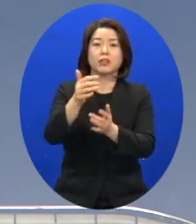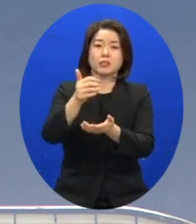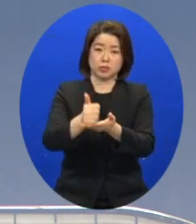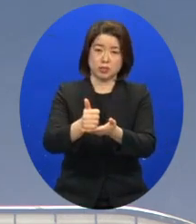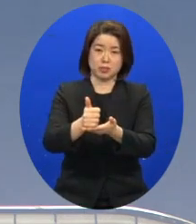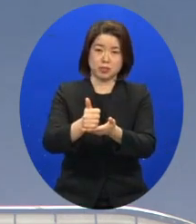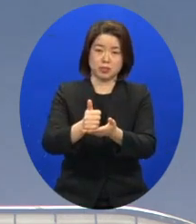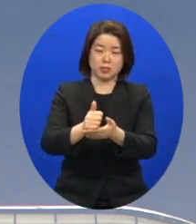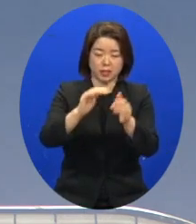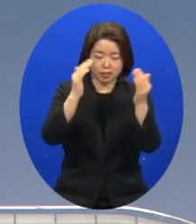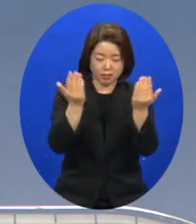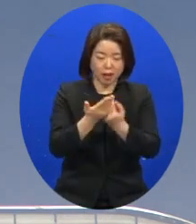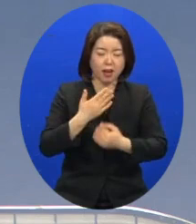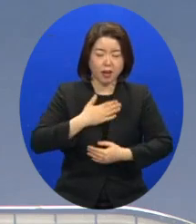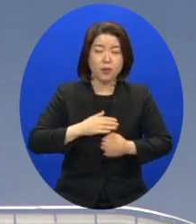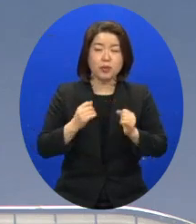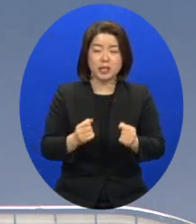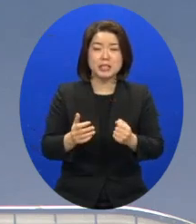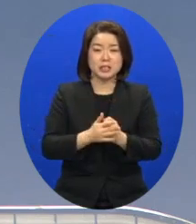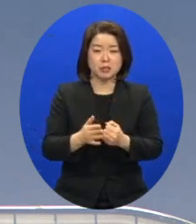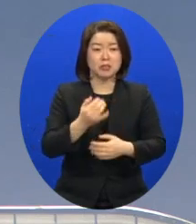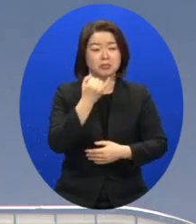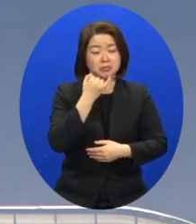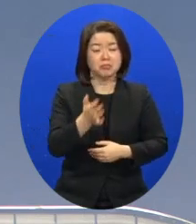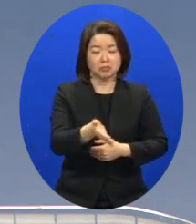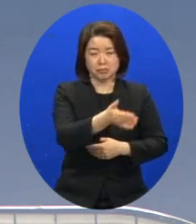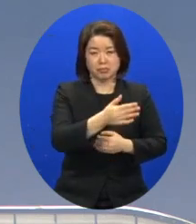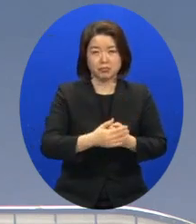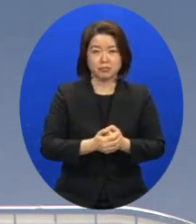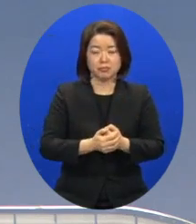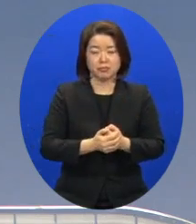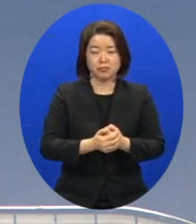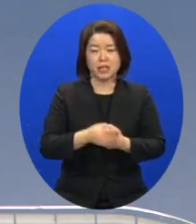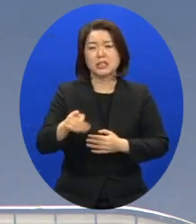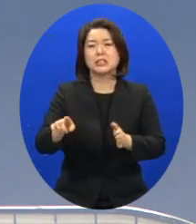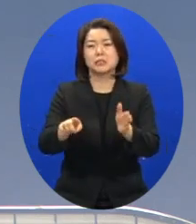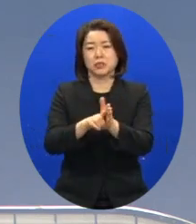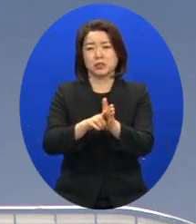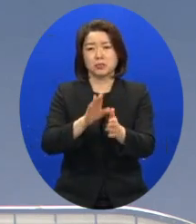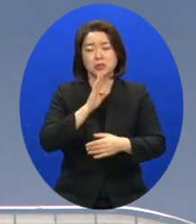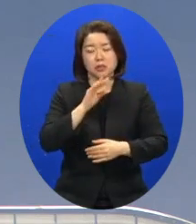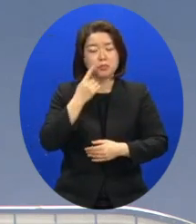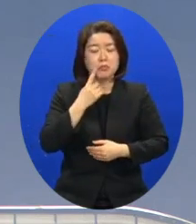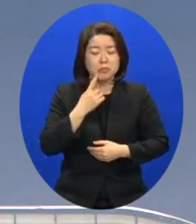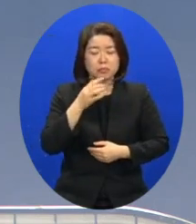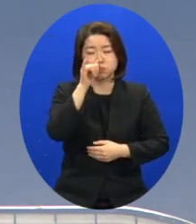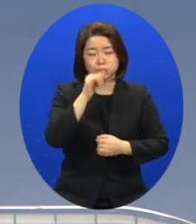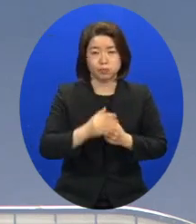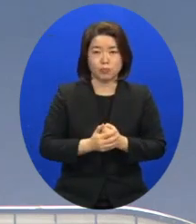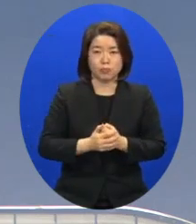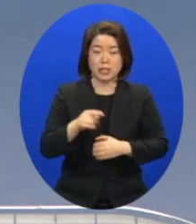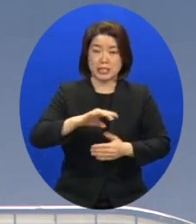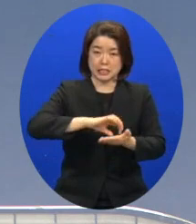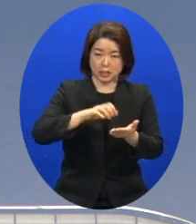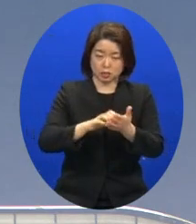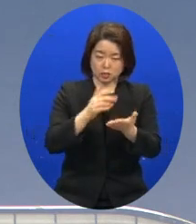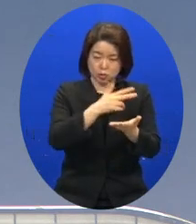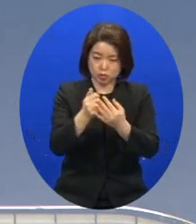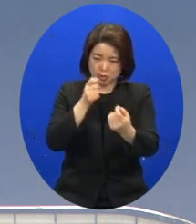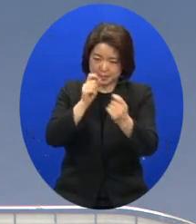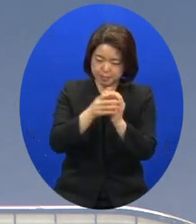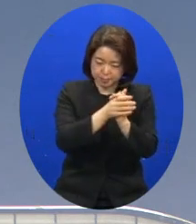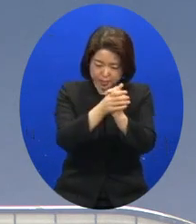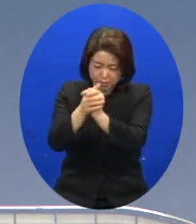다 아시니까 크게 너무 부럽더라 그정도로 주님 같이 미리 동행할 수